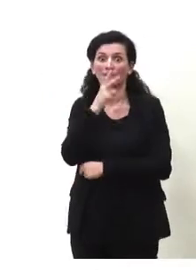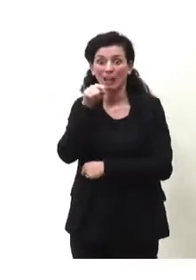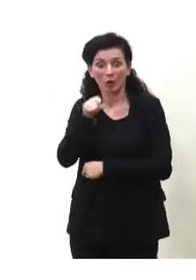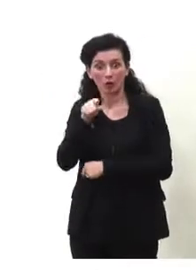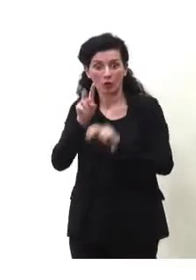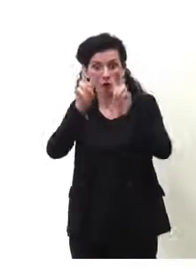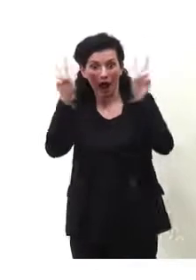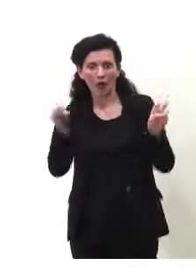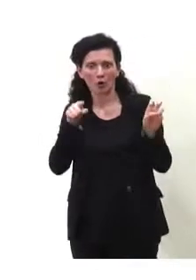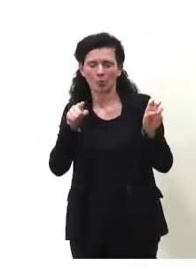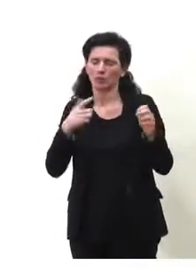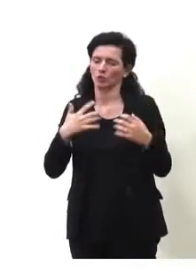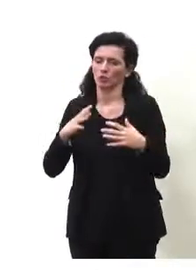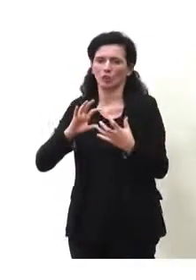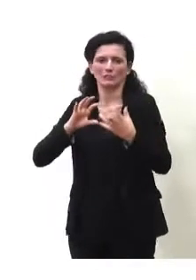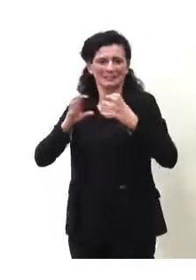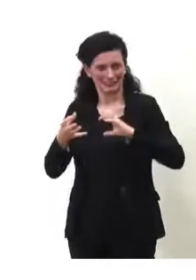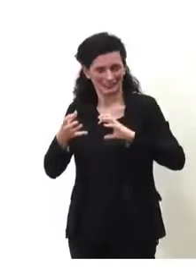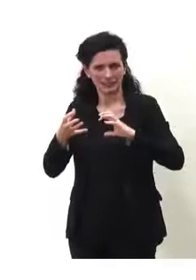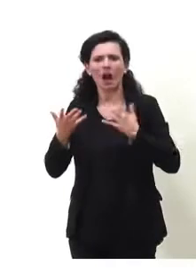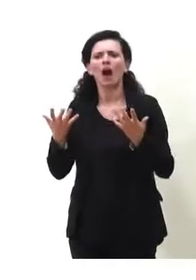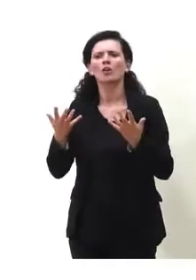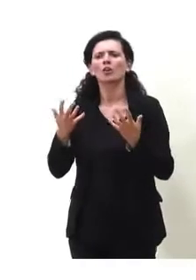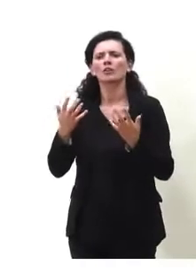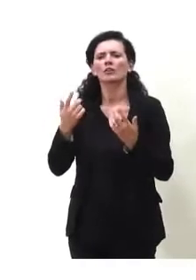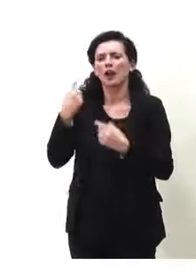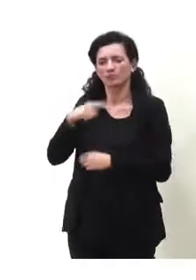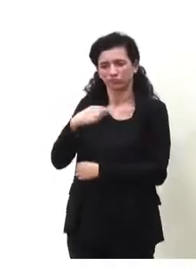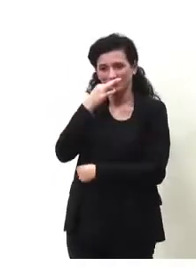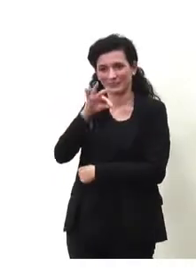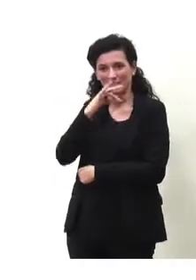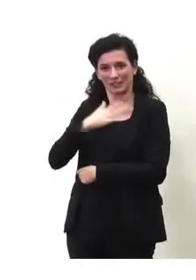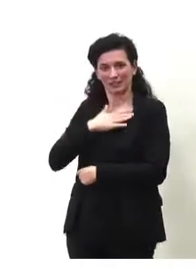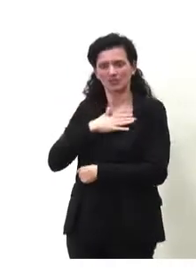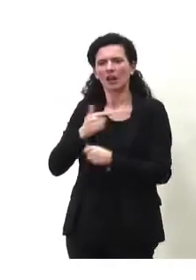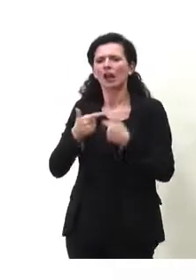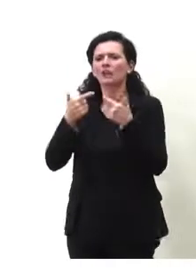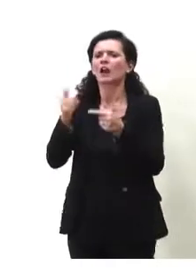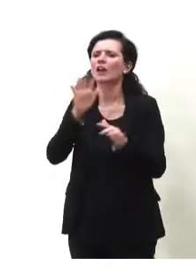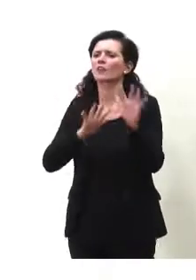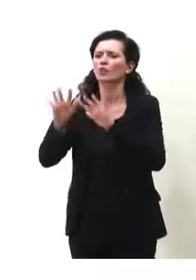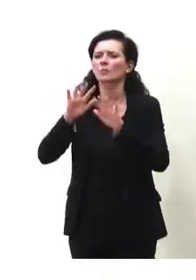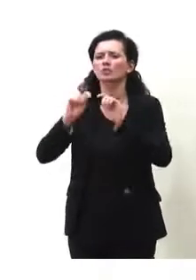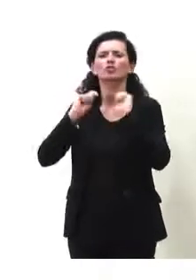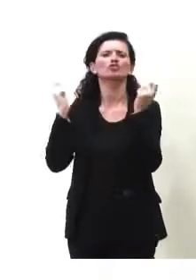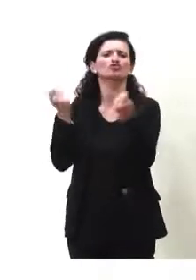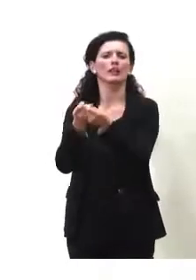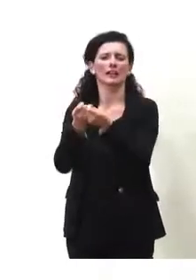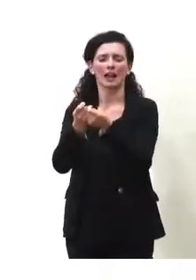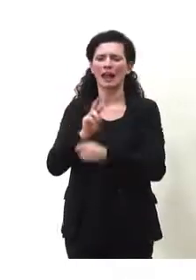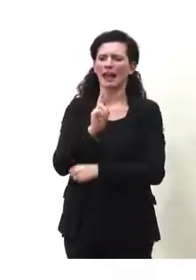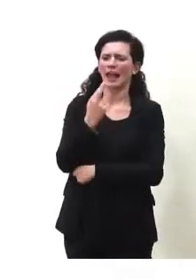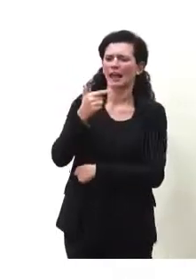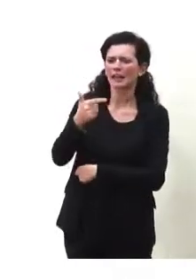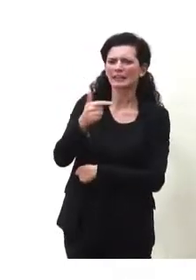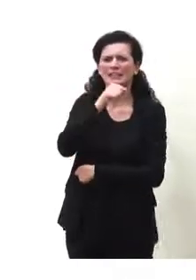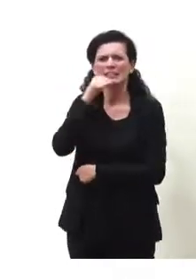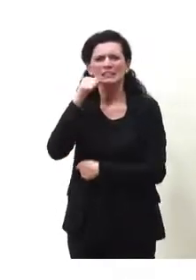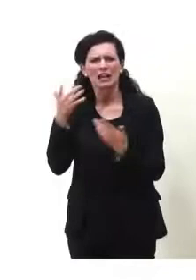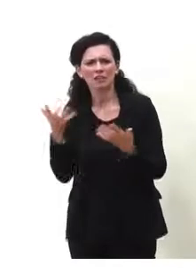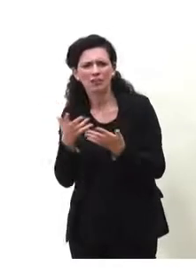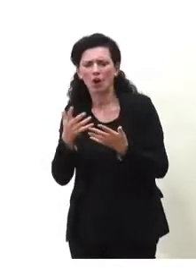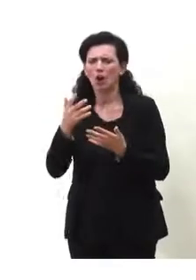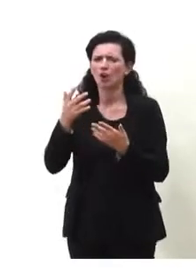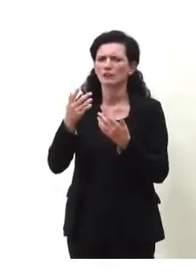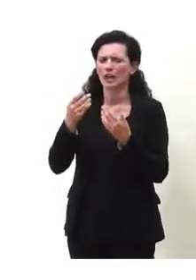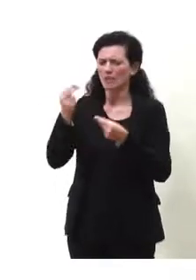complessi. E quindi l'idea è fare una brevissima panoramica su cos'è RT, cosa serve e come lo calcoliamo, in modo da